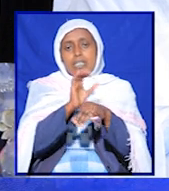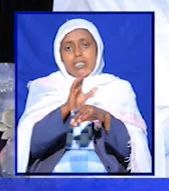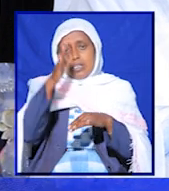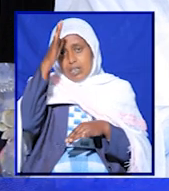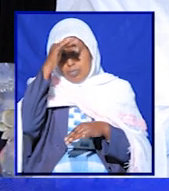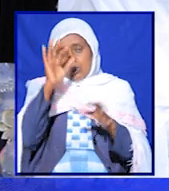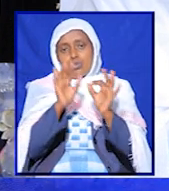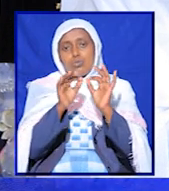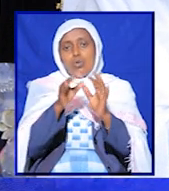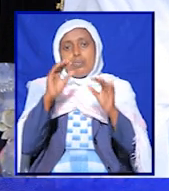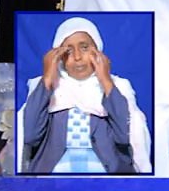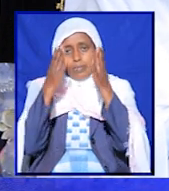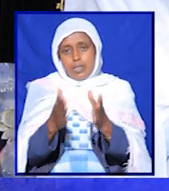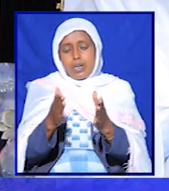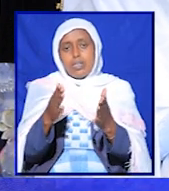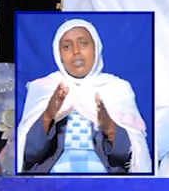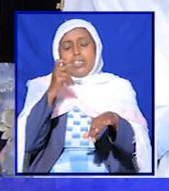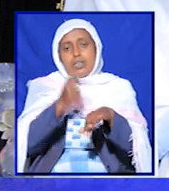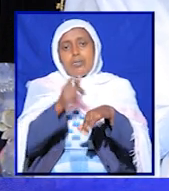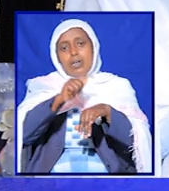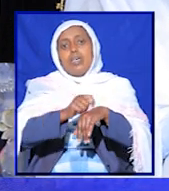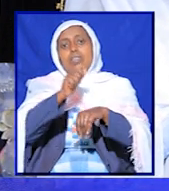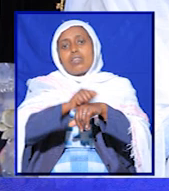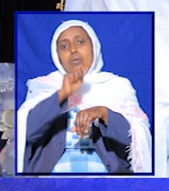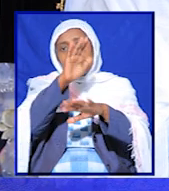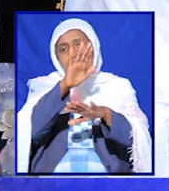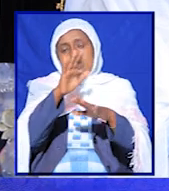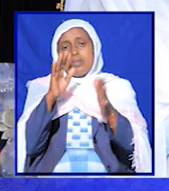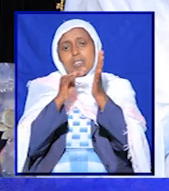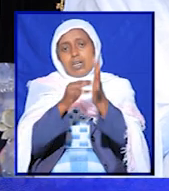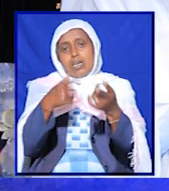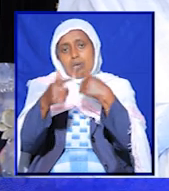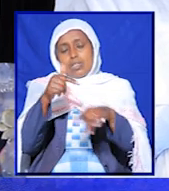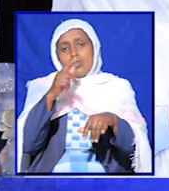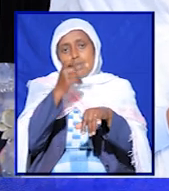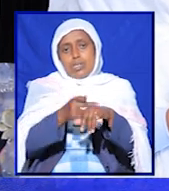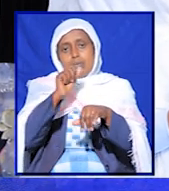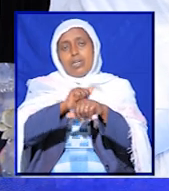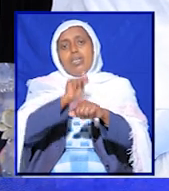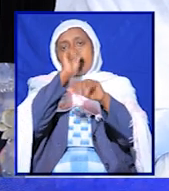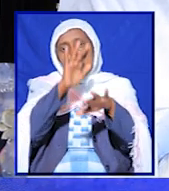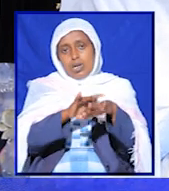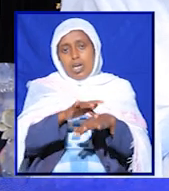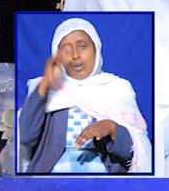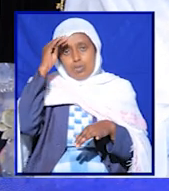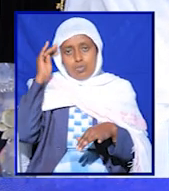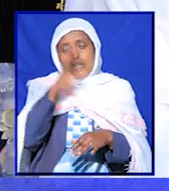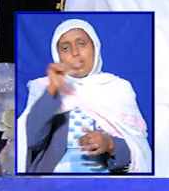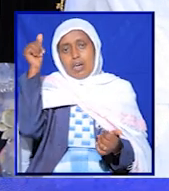በቤተክርስቲያን አባቶች ወትርጓሜ መምህራን የደብረ ታቦርን ምሳሌ ያመጣሉ በደብረ ታቦር ላይ ሙሴና